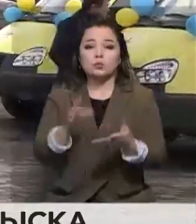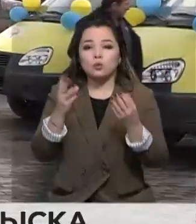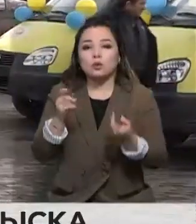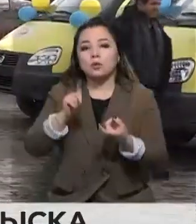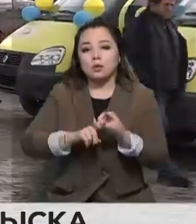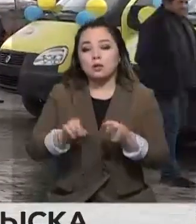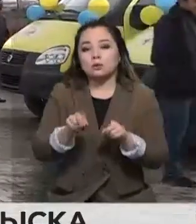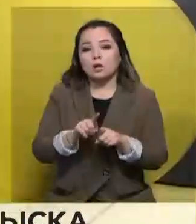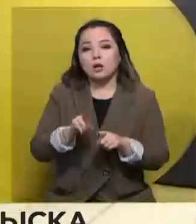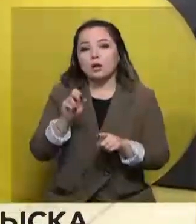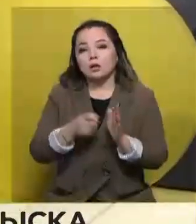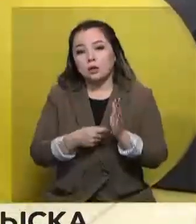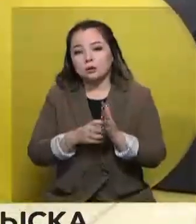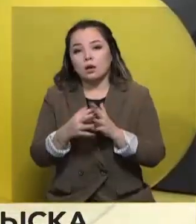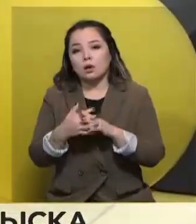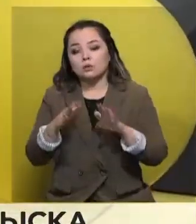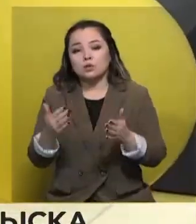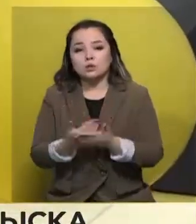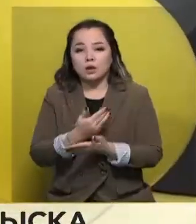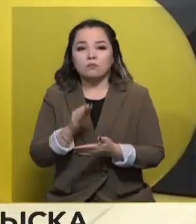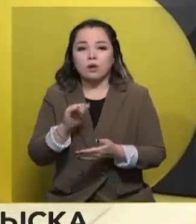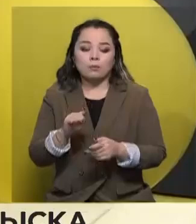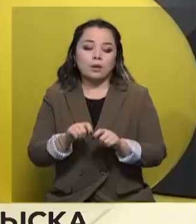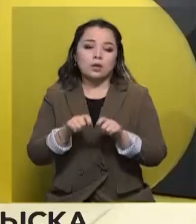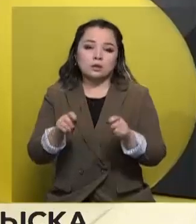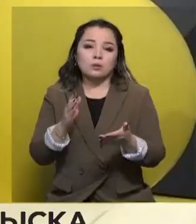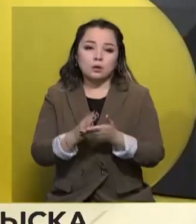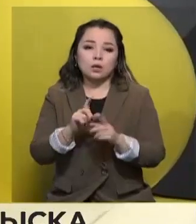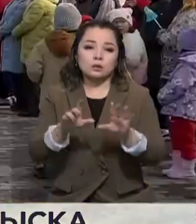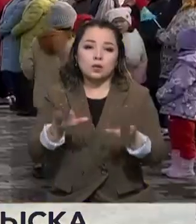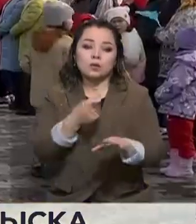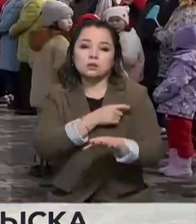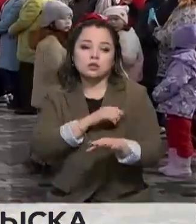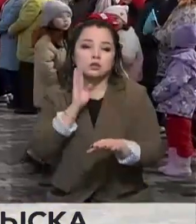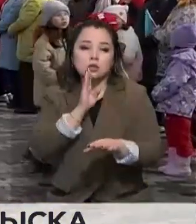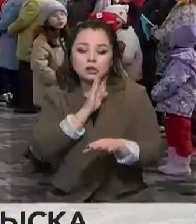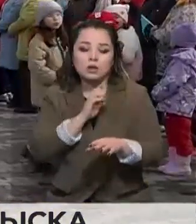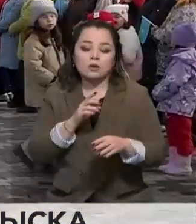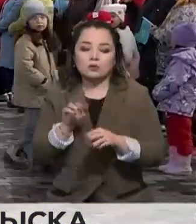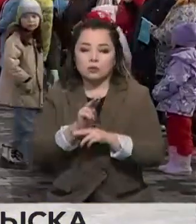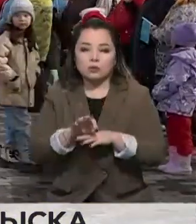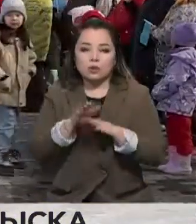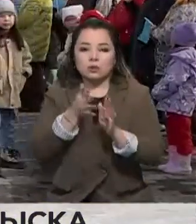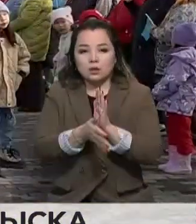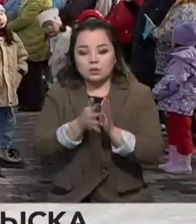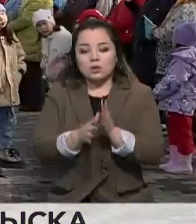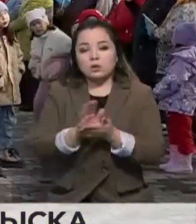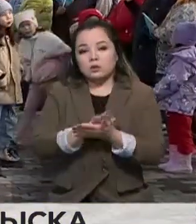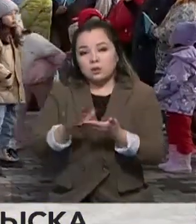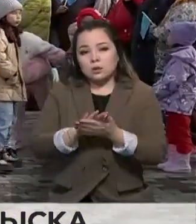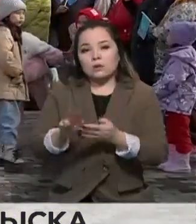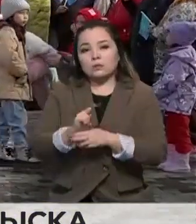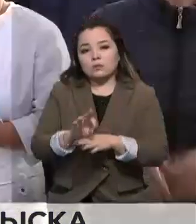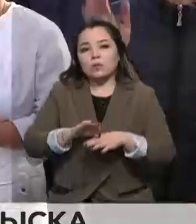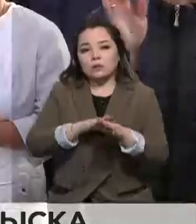күні қарсаңында Қарағанды ауылында жаңа ФАП ашылды. Ғимараттағы гинекология және физиотерапия кабинеті зарарсыздандыру және